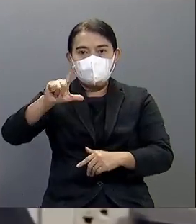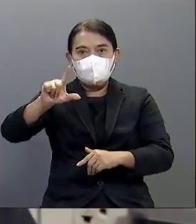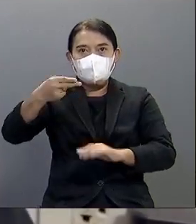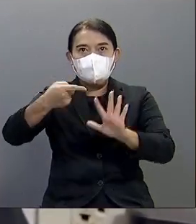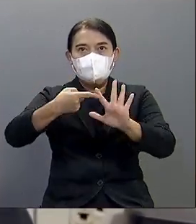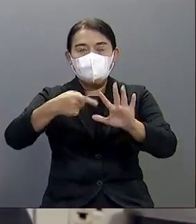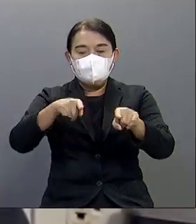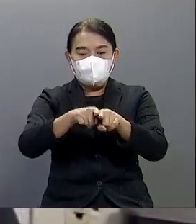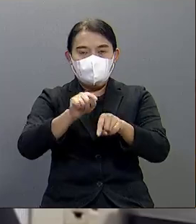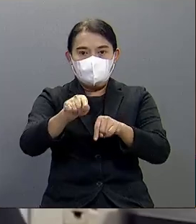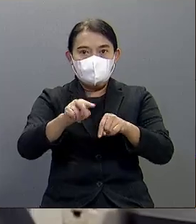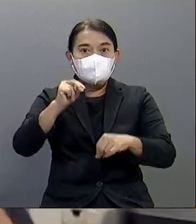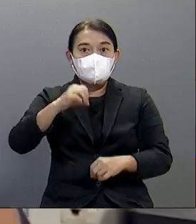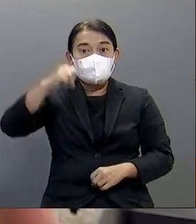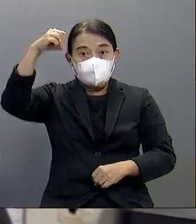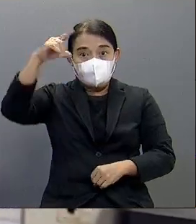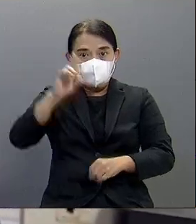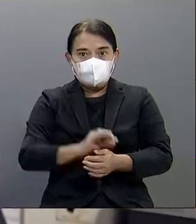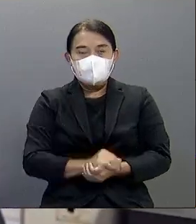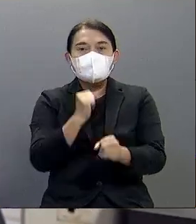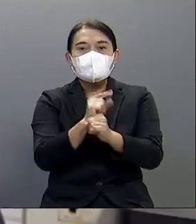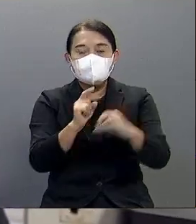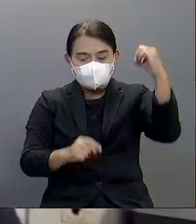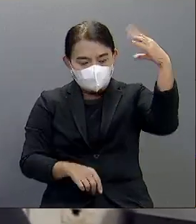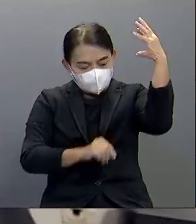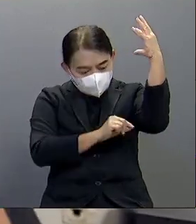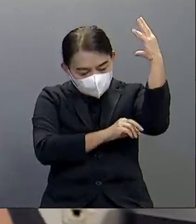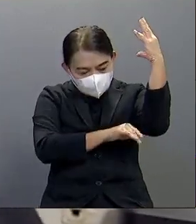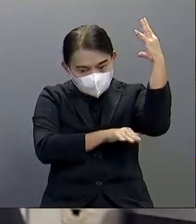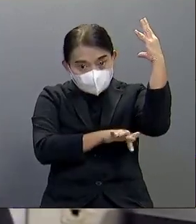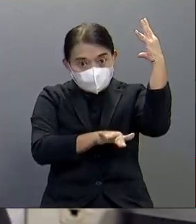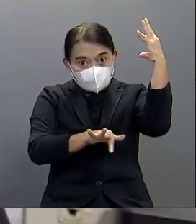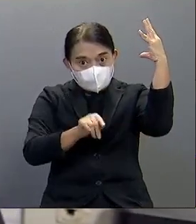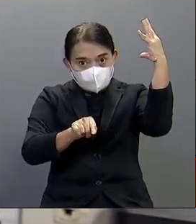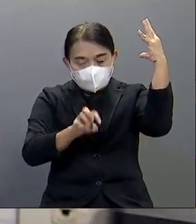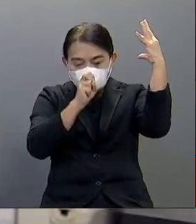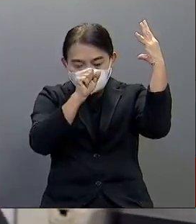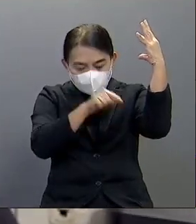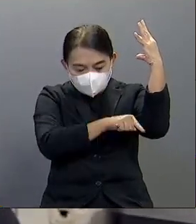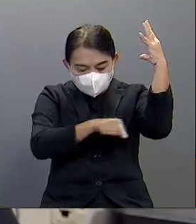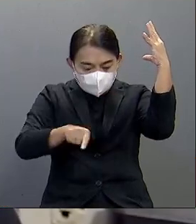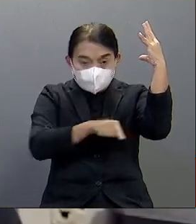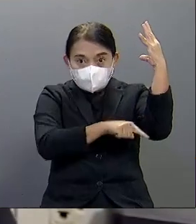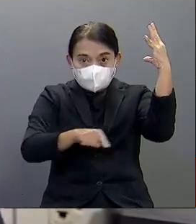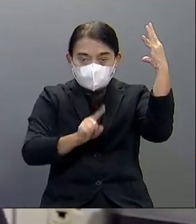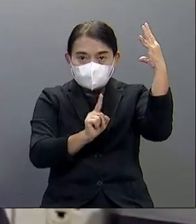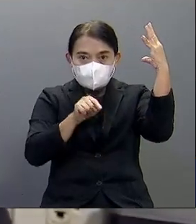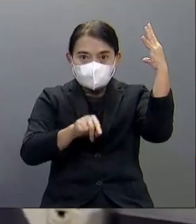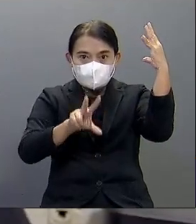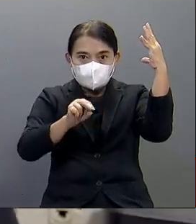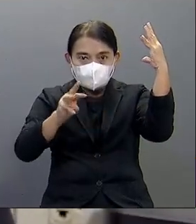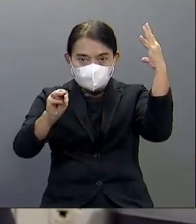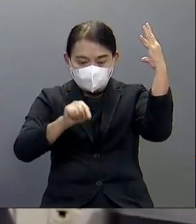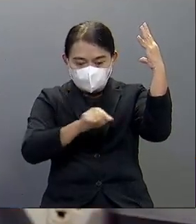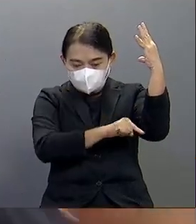รัศมีของการรั่วไหลของไฟโดยปกตินะครับที่มีการทดสอบวัดค่าเนี่ยจะอยู่ที่ประมาณเมตรครึ่งถึ